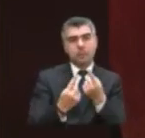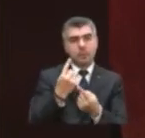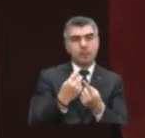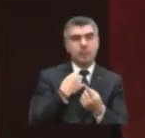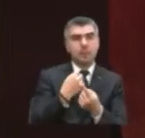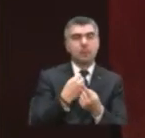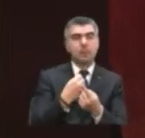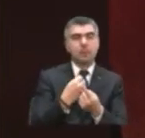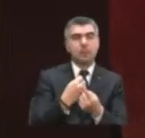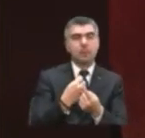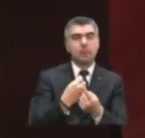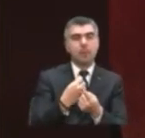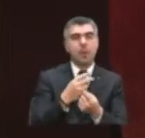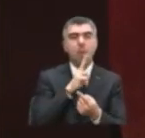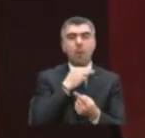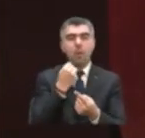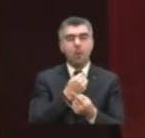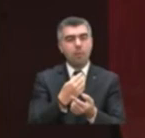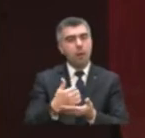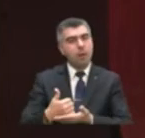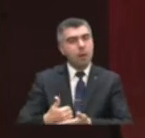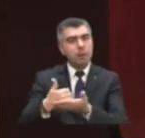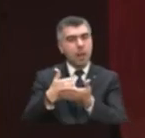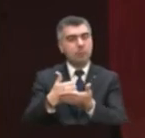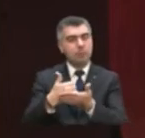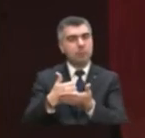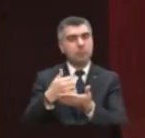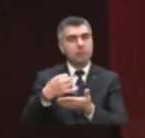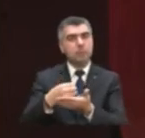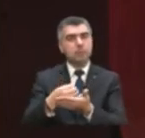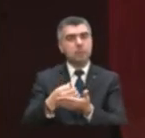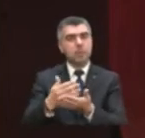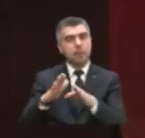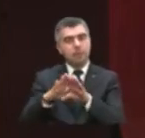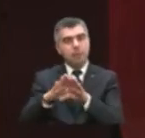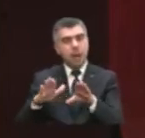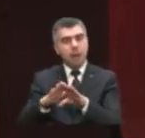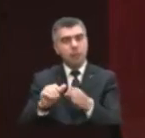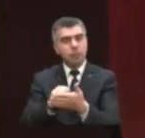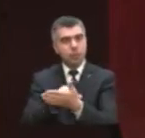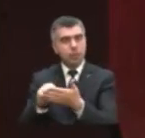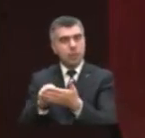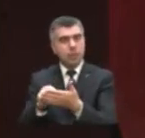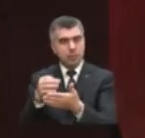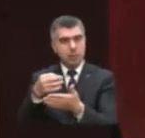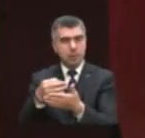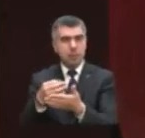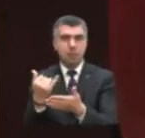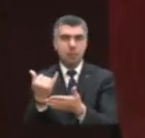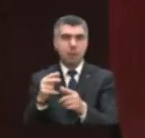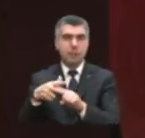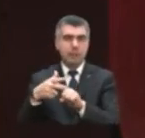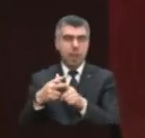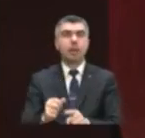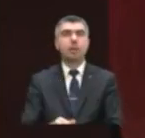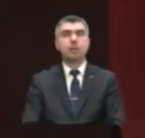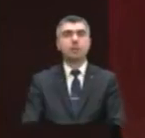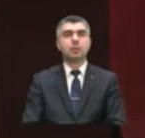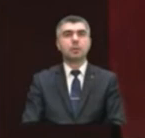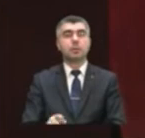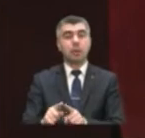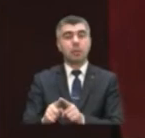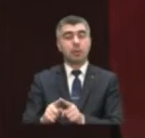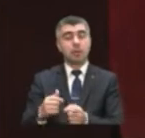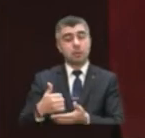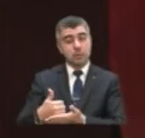كل الدعم باش توفر مناطق صناعية بأثمنة مناسبة. أولا كاينة مساهمة